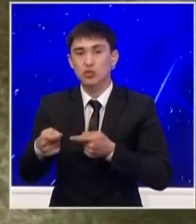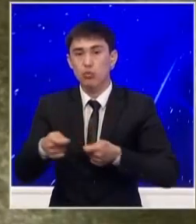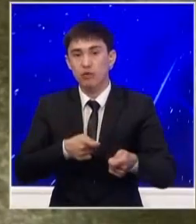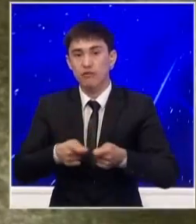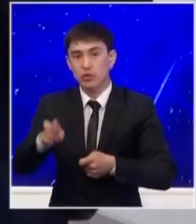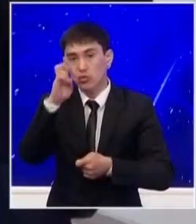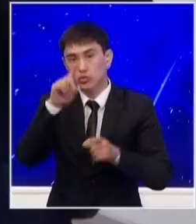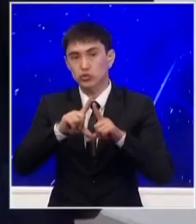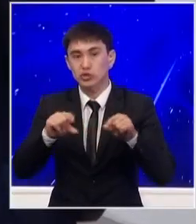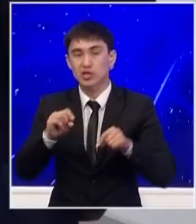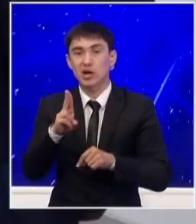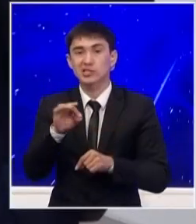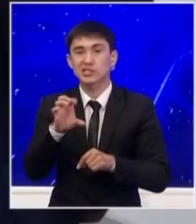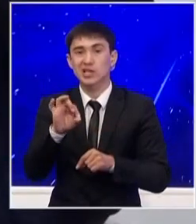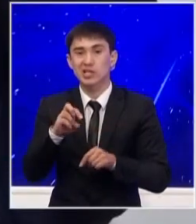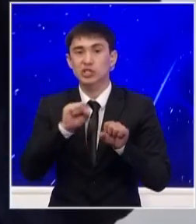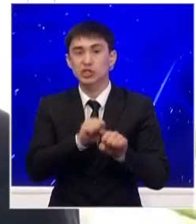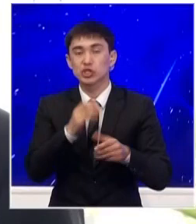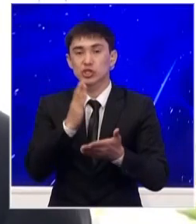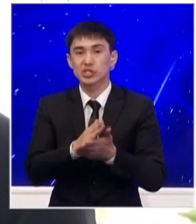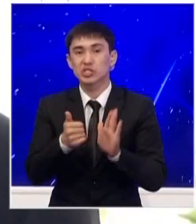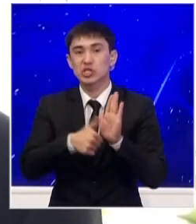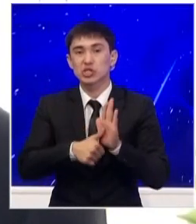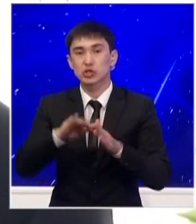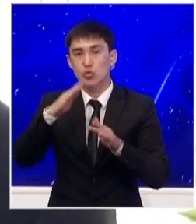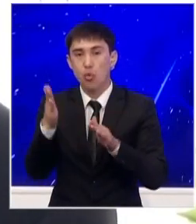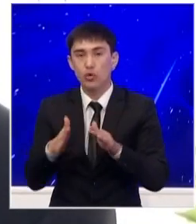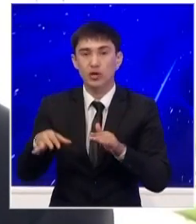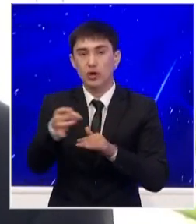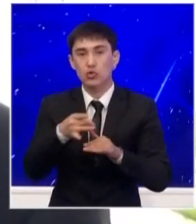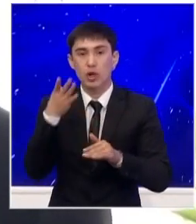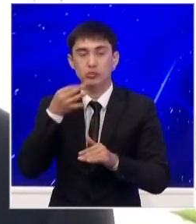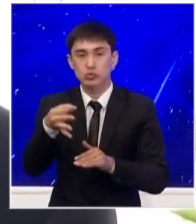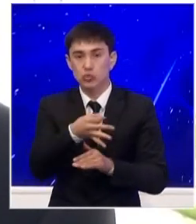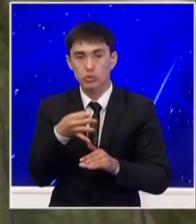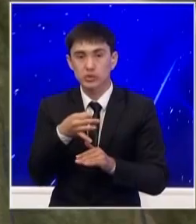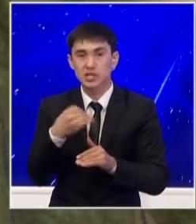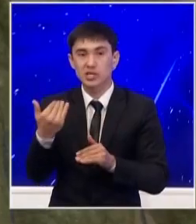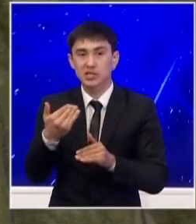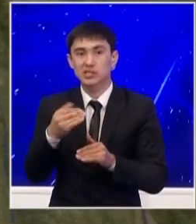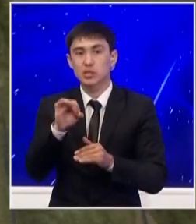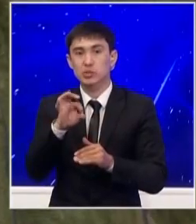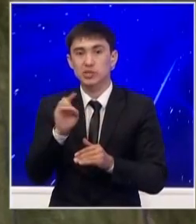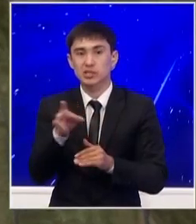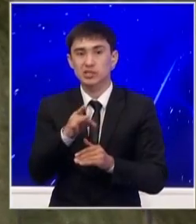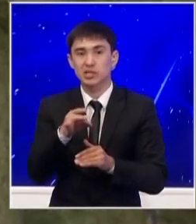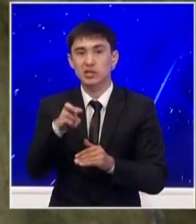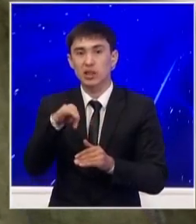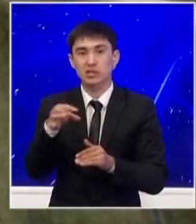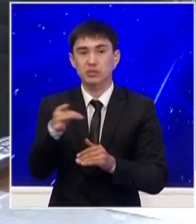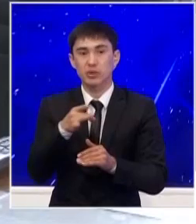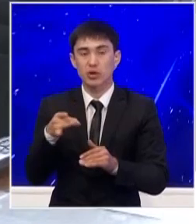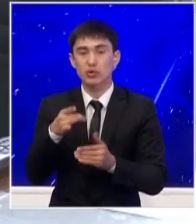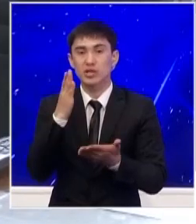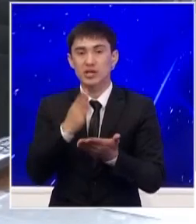управления госучреждения «Кастельзащита» находится 6 горных районов Алматинской области. Из них в Емешеказахском и Талгарском